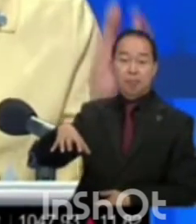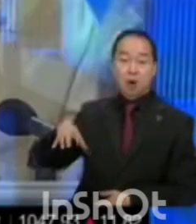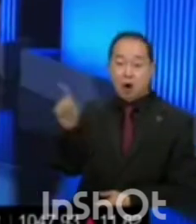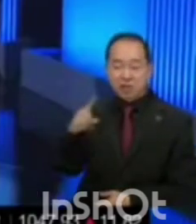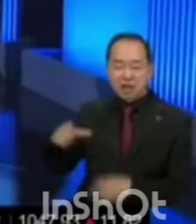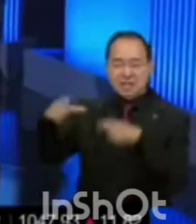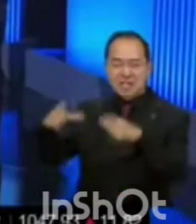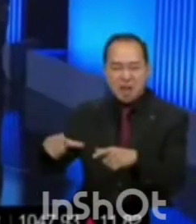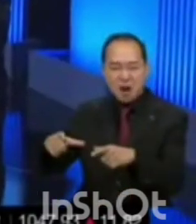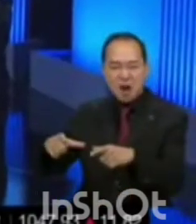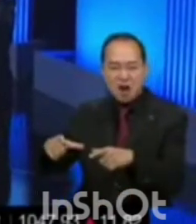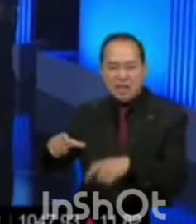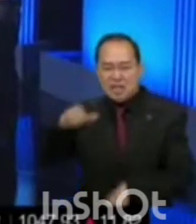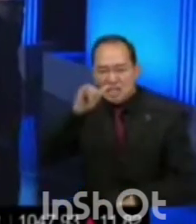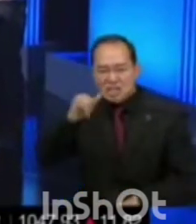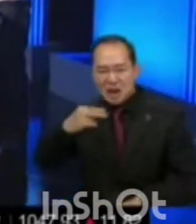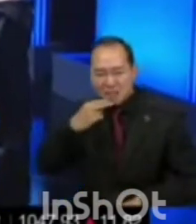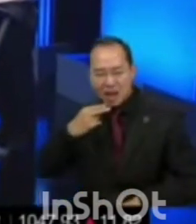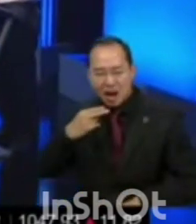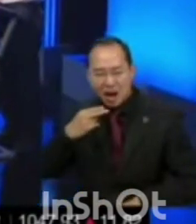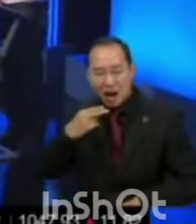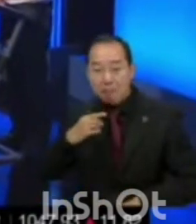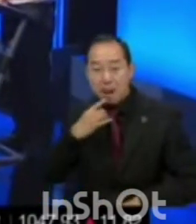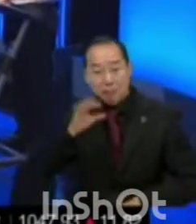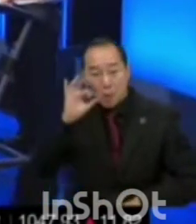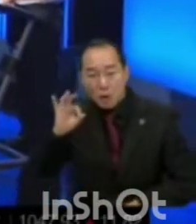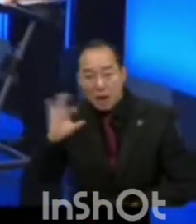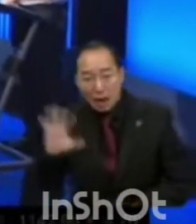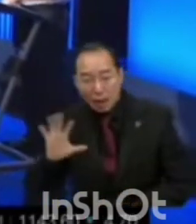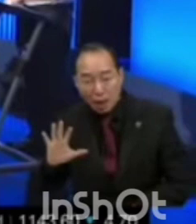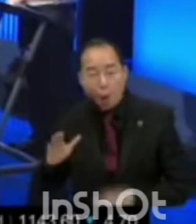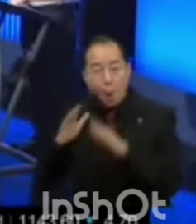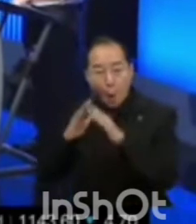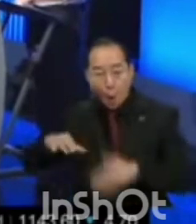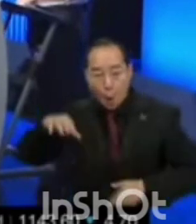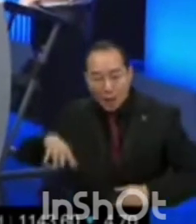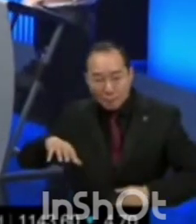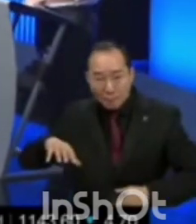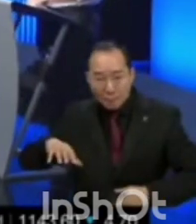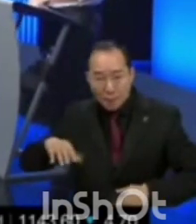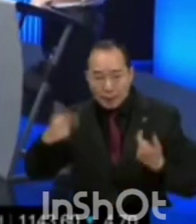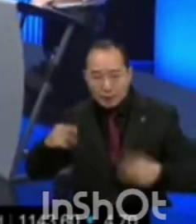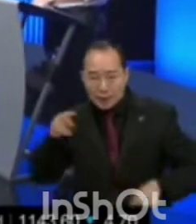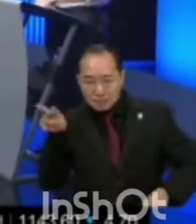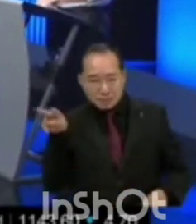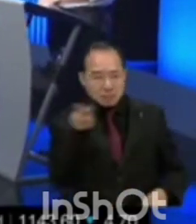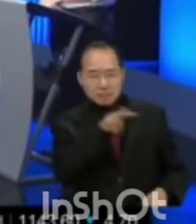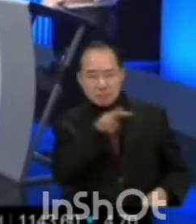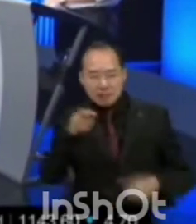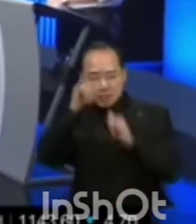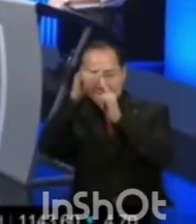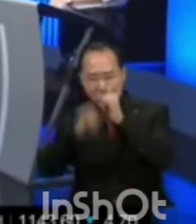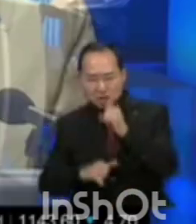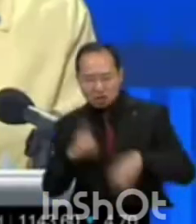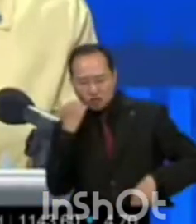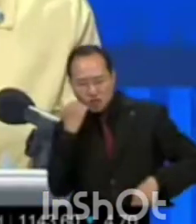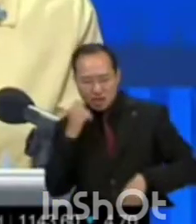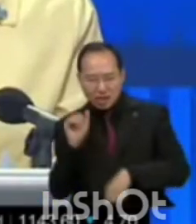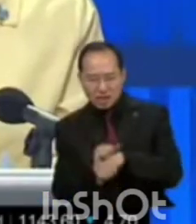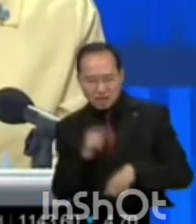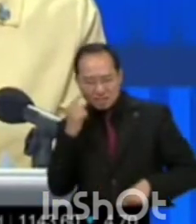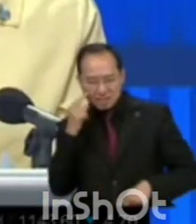지역의 출신이냐 이것만 보는 것이 아니고요. 늘 언제나 전략적이고 또 역사적이고 올바른 선택을